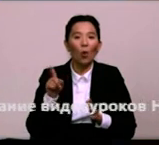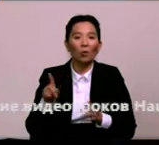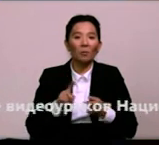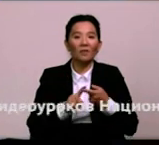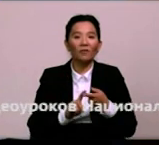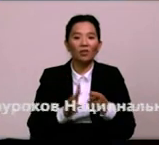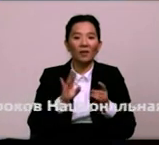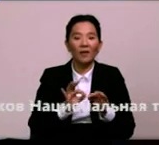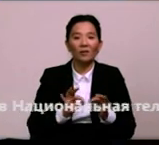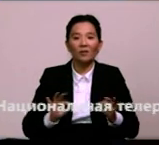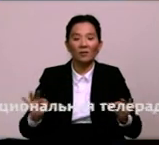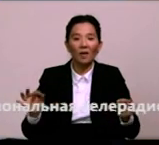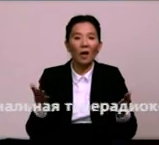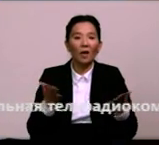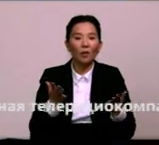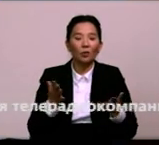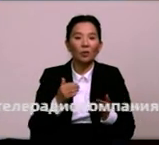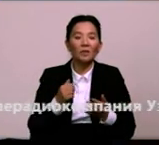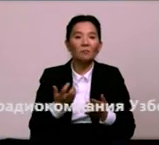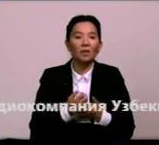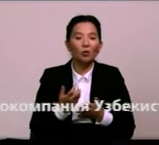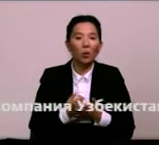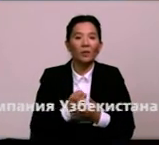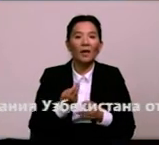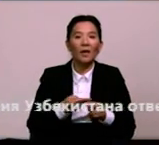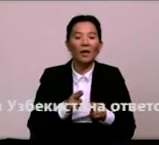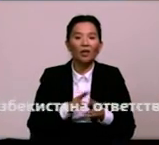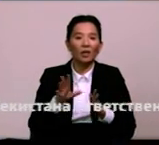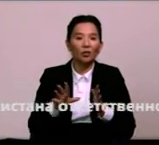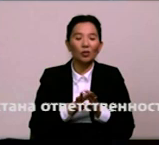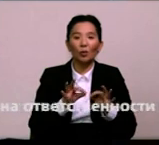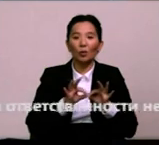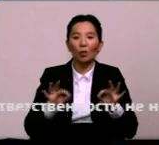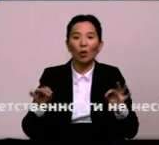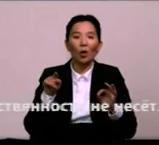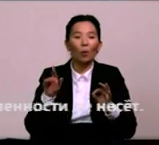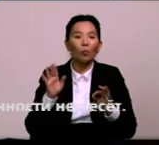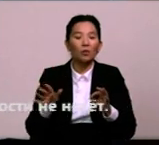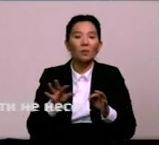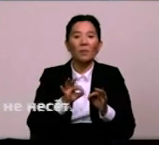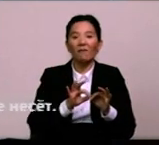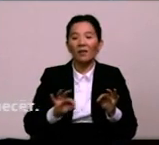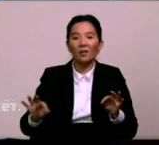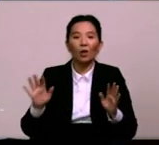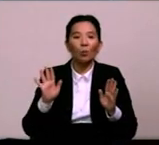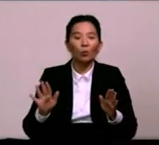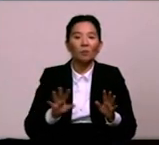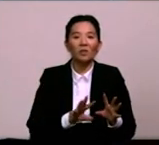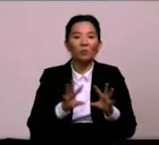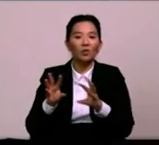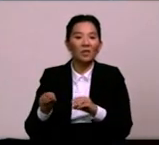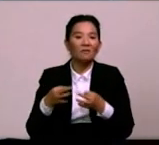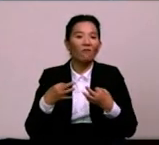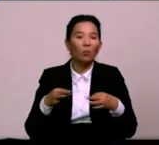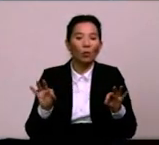на нитях, которые способны проводить этот электрический ток, то есть наш проводник может перемещаться